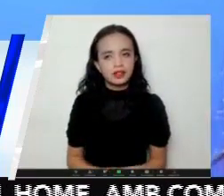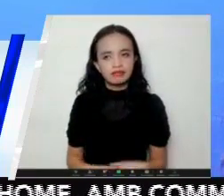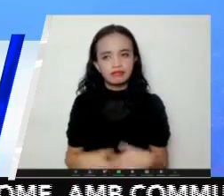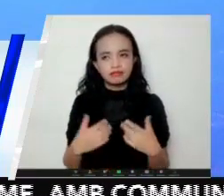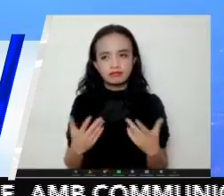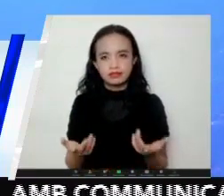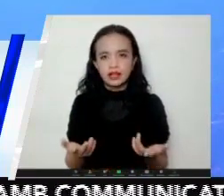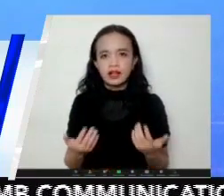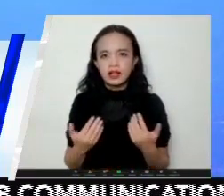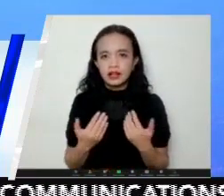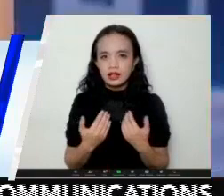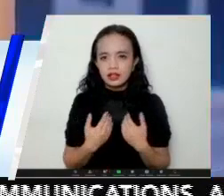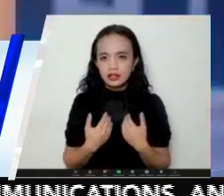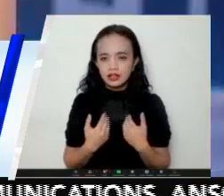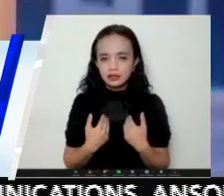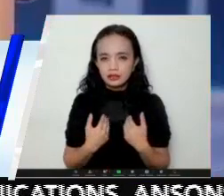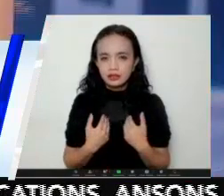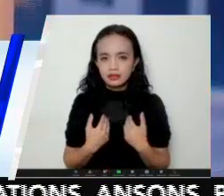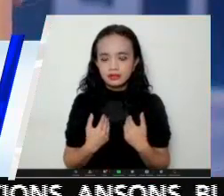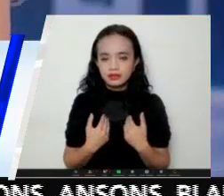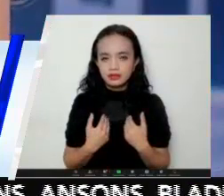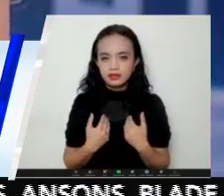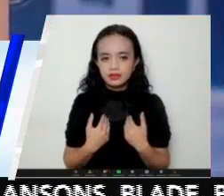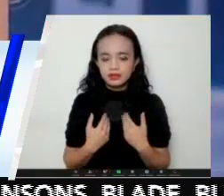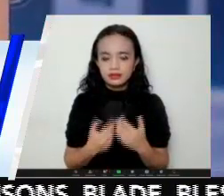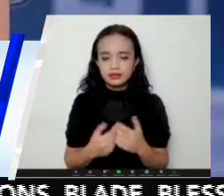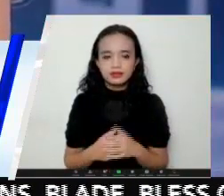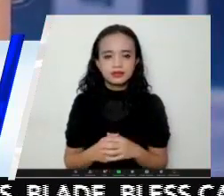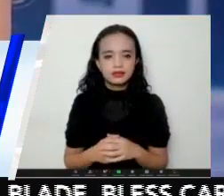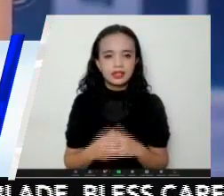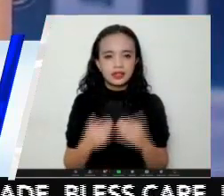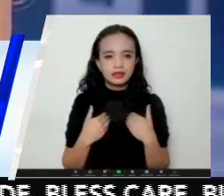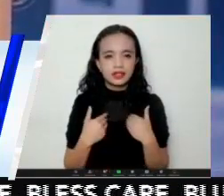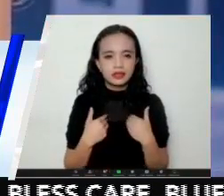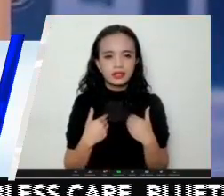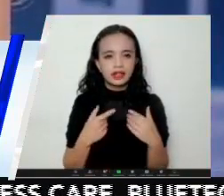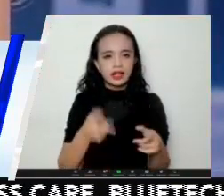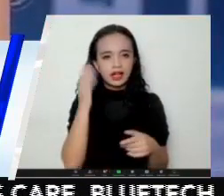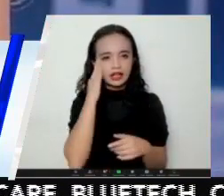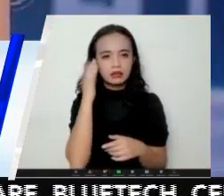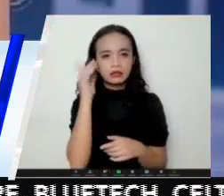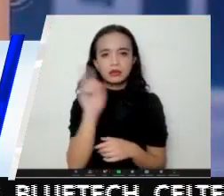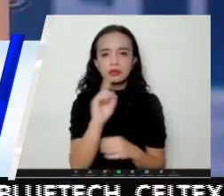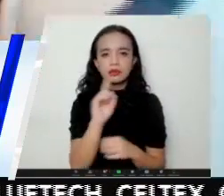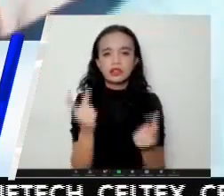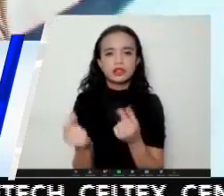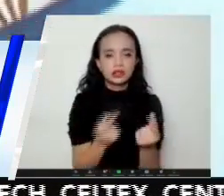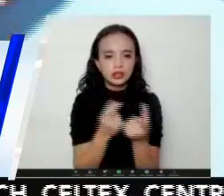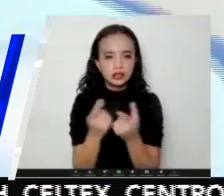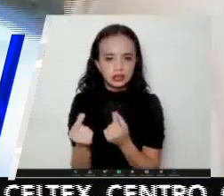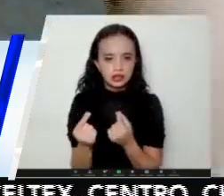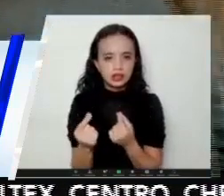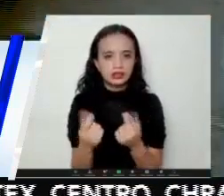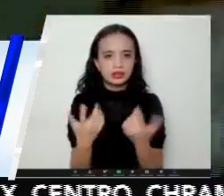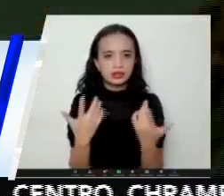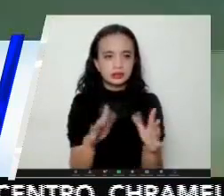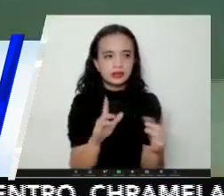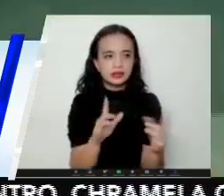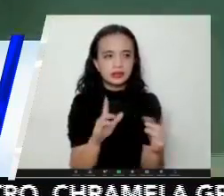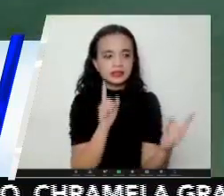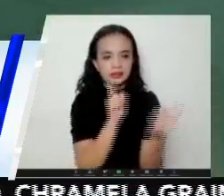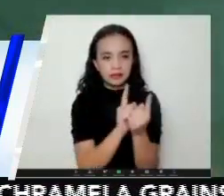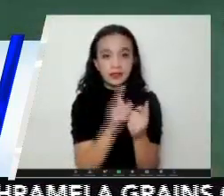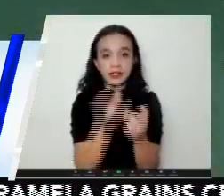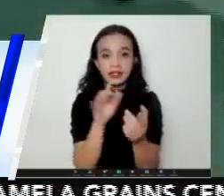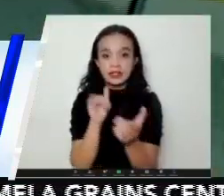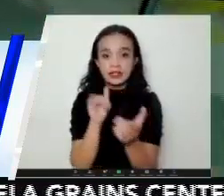Meron na siyang parang blueprint na alam ko na yung gagawin ko nung na-meet ko siya. Kaya't magandang timing